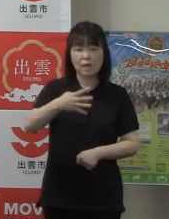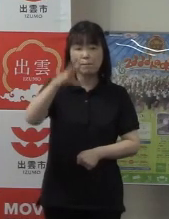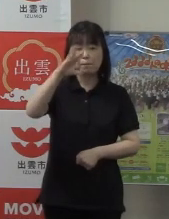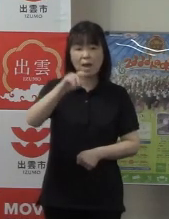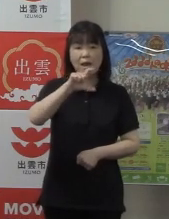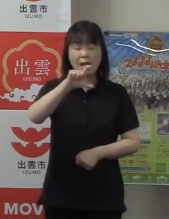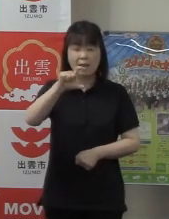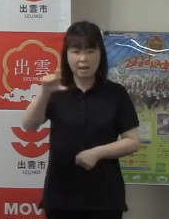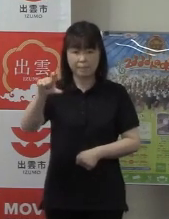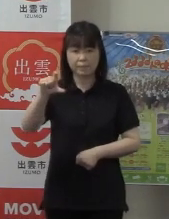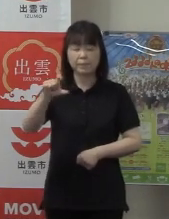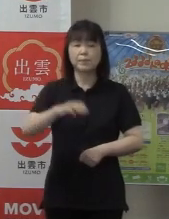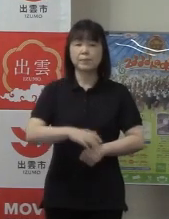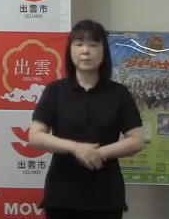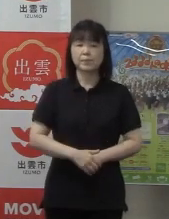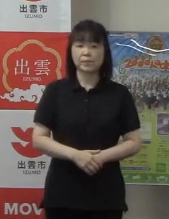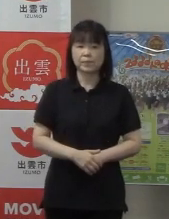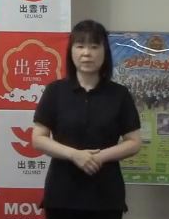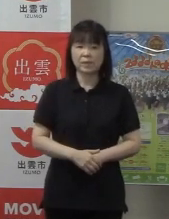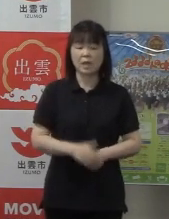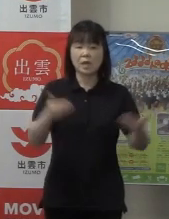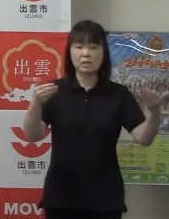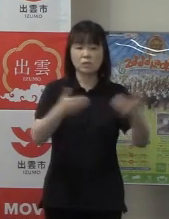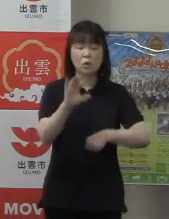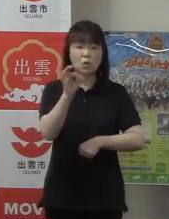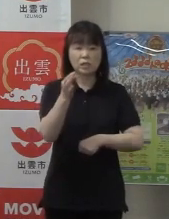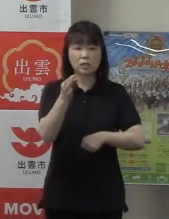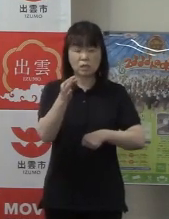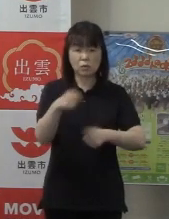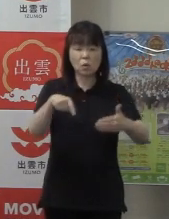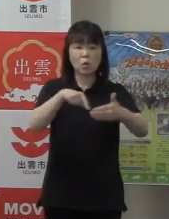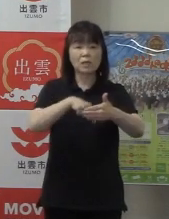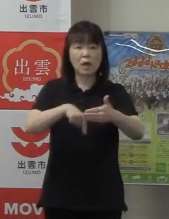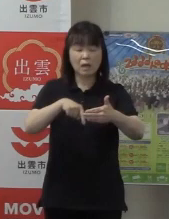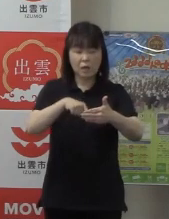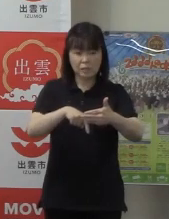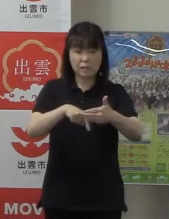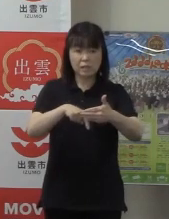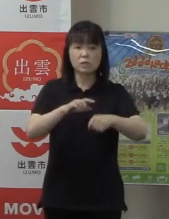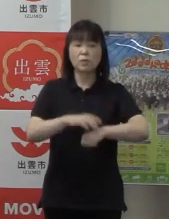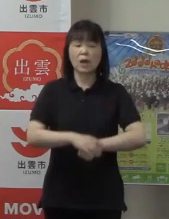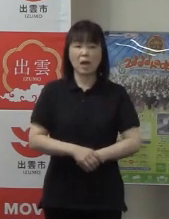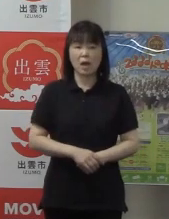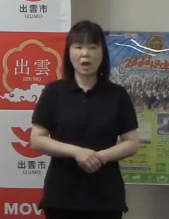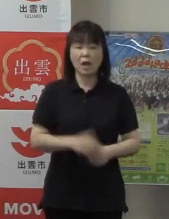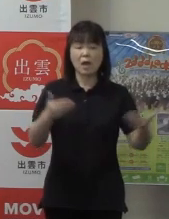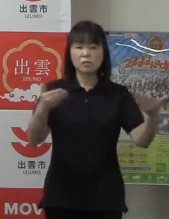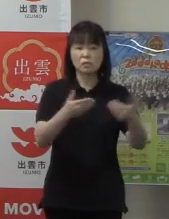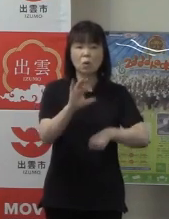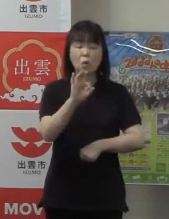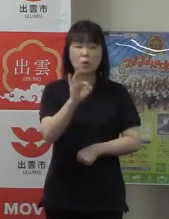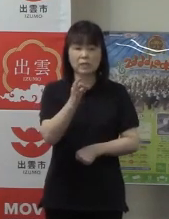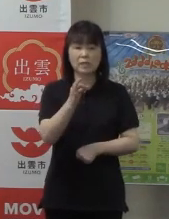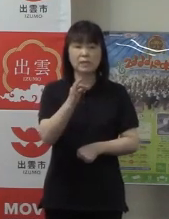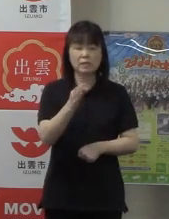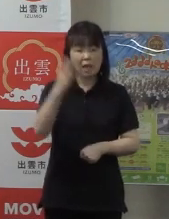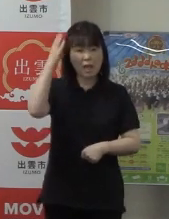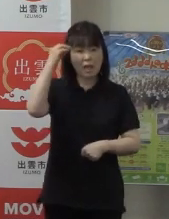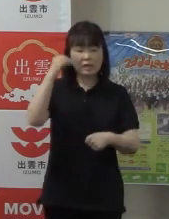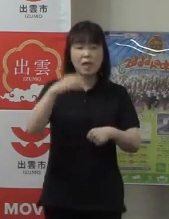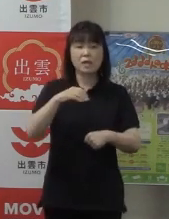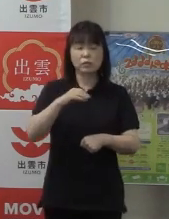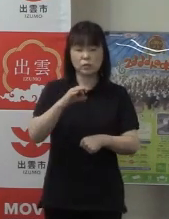っております。事業費の内訳で、その内訳でございますが、事業費として原油価